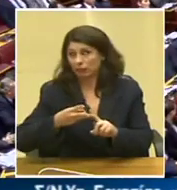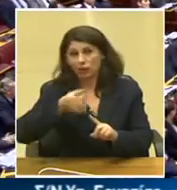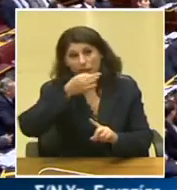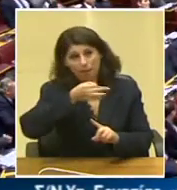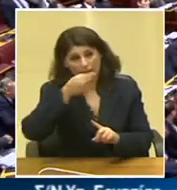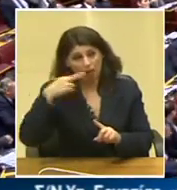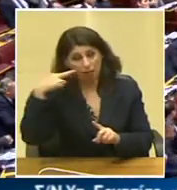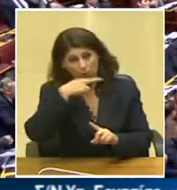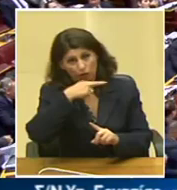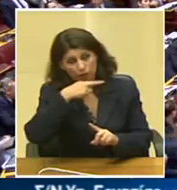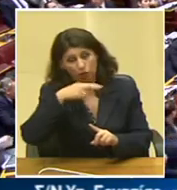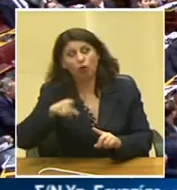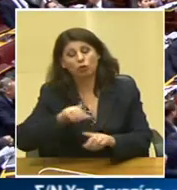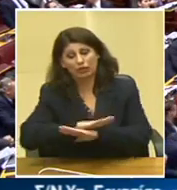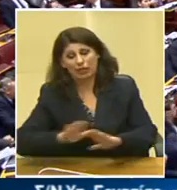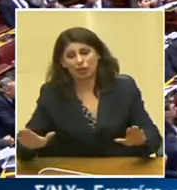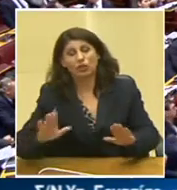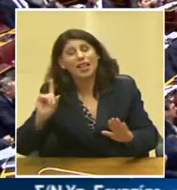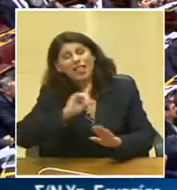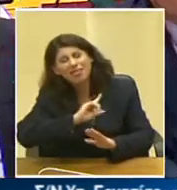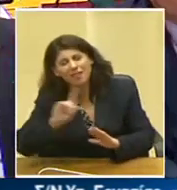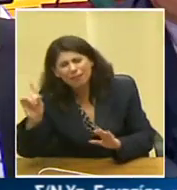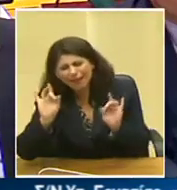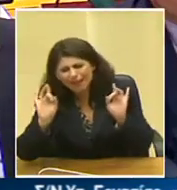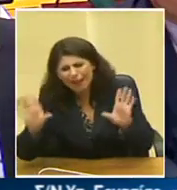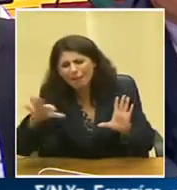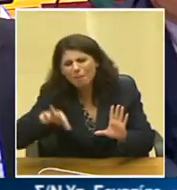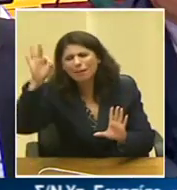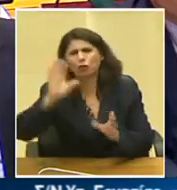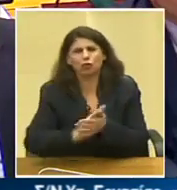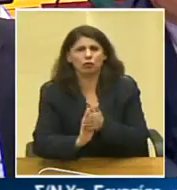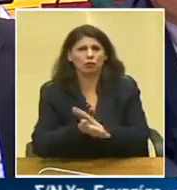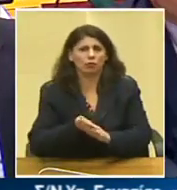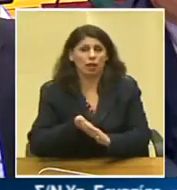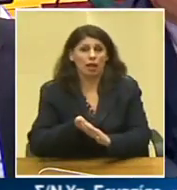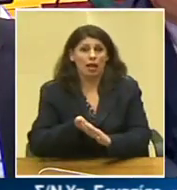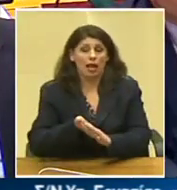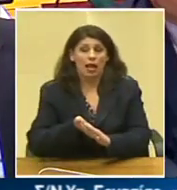υπάρχει καμία περίπτωση. Δεν υπάρχει καμία περίπτωση. Αν δεν μπορείτε.